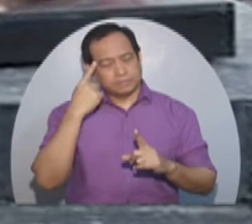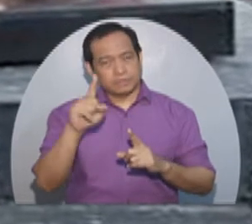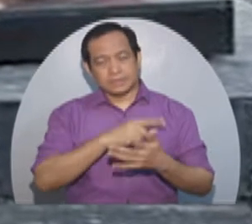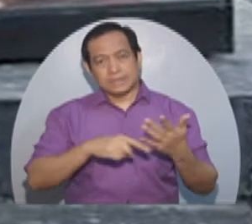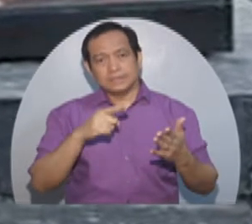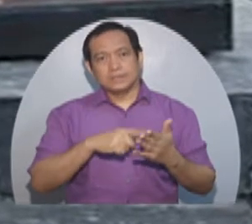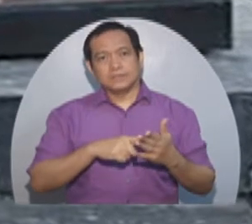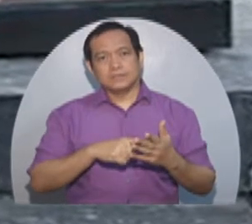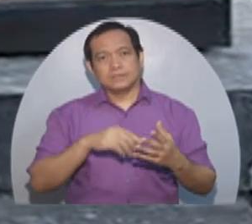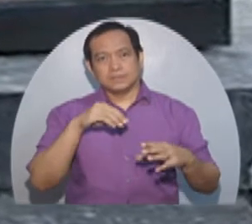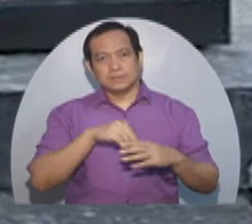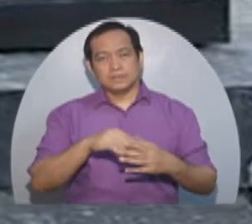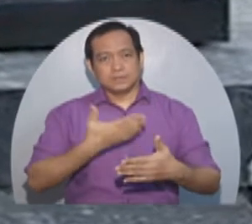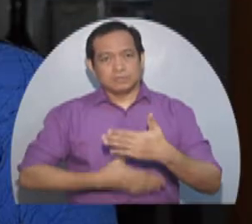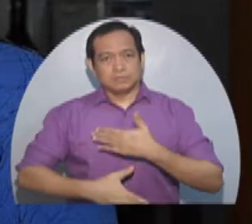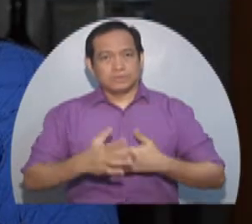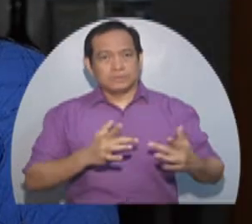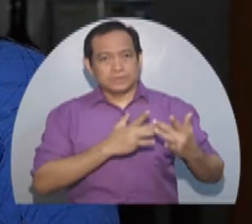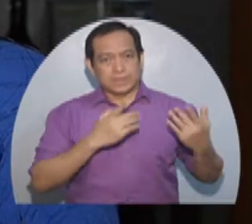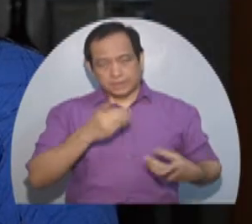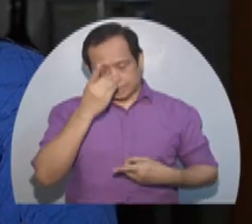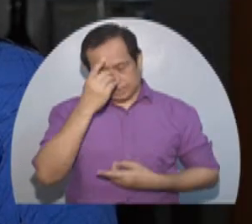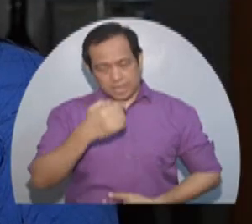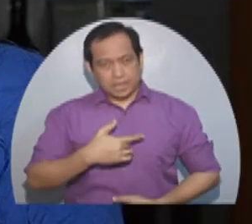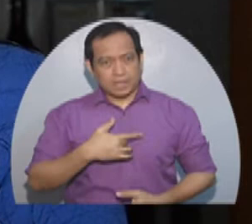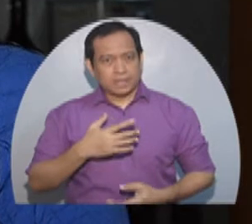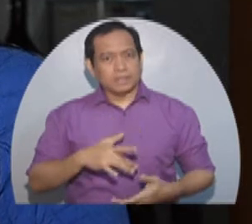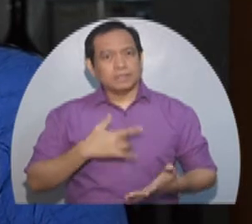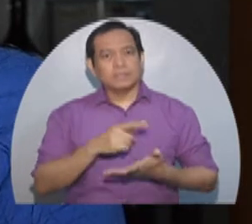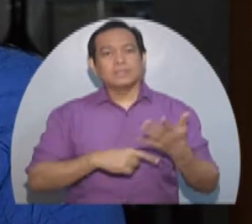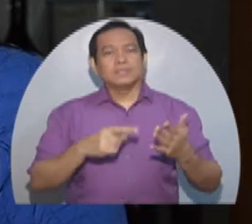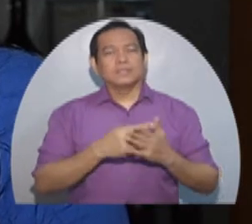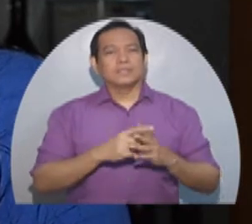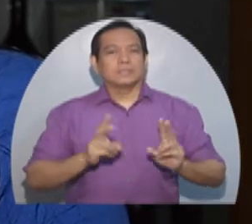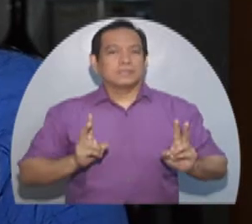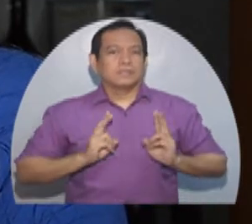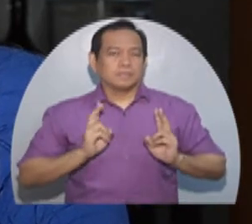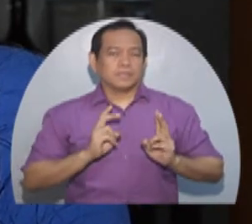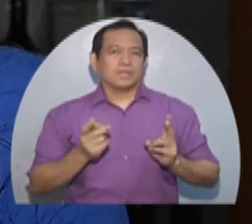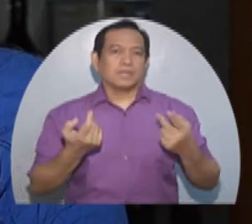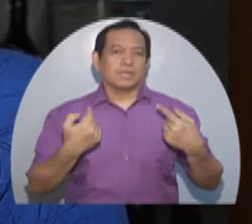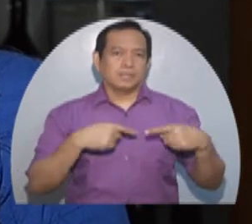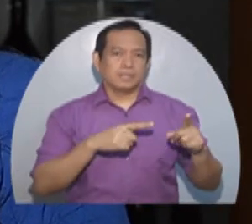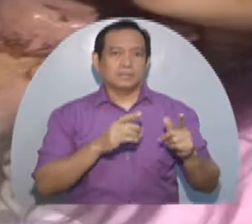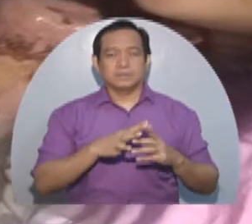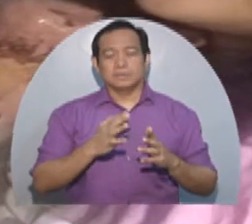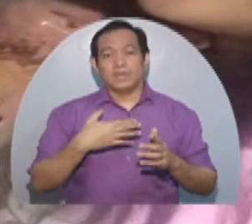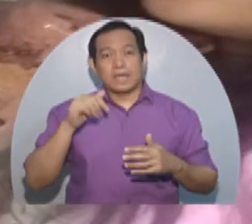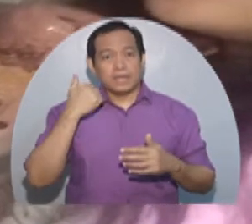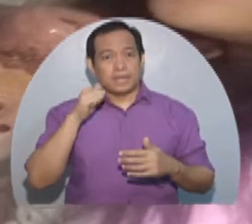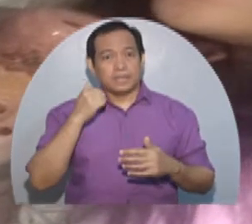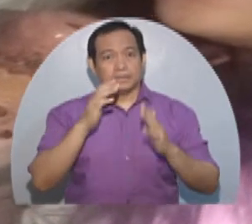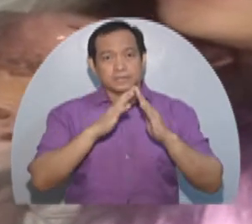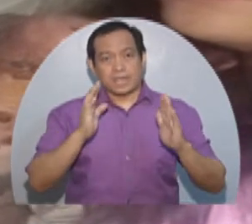disease. Naramdaman ko po siya nung bakasyon po siya, incoming grade 8 na po ako nun. Nagbakasyon po ako sa